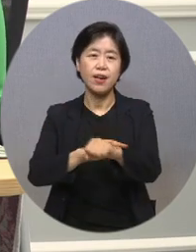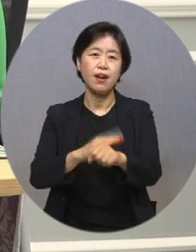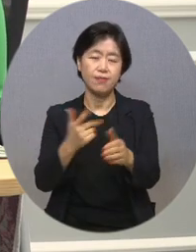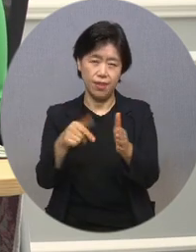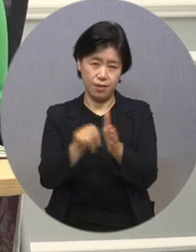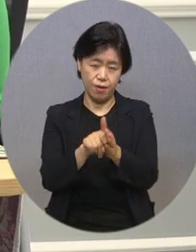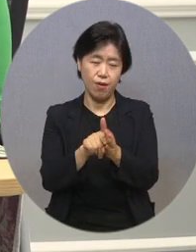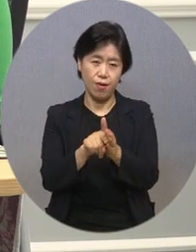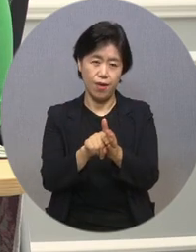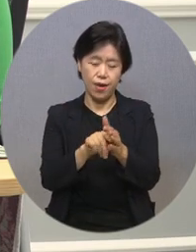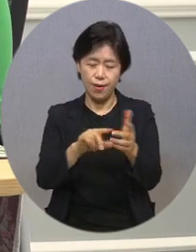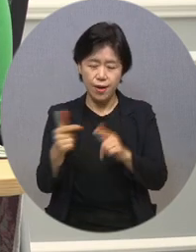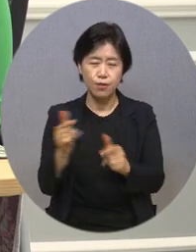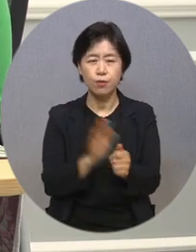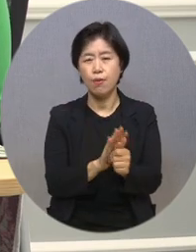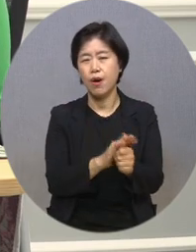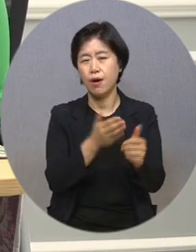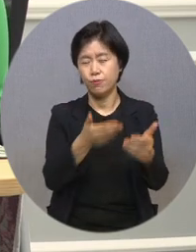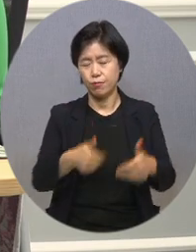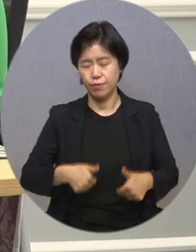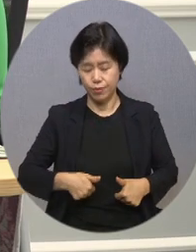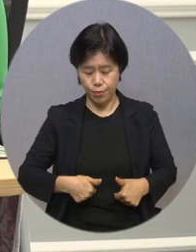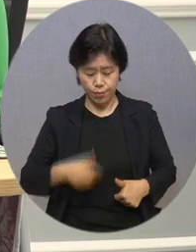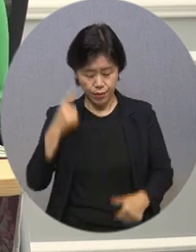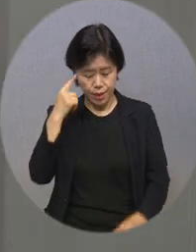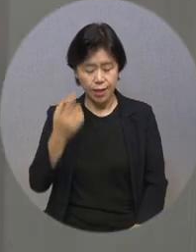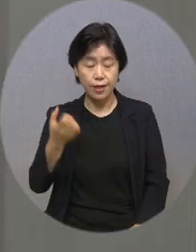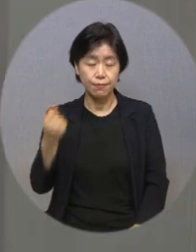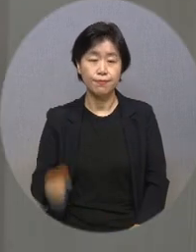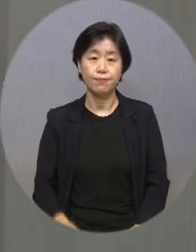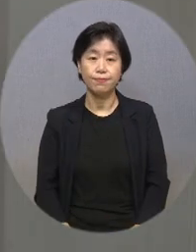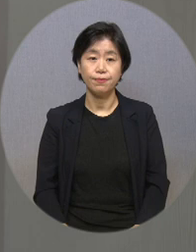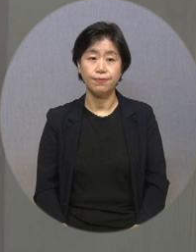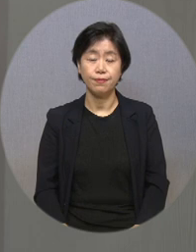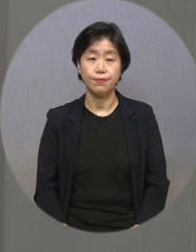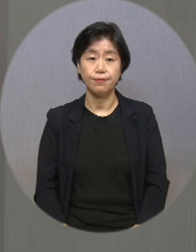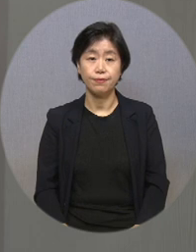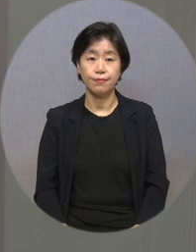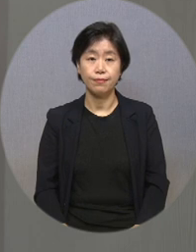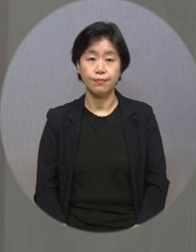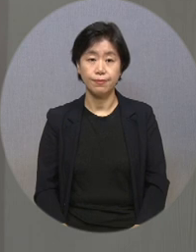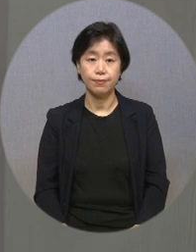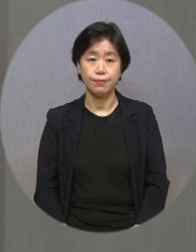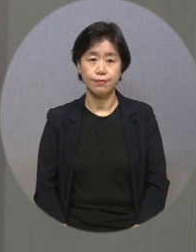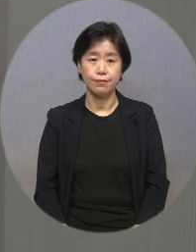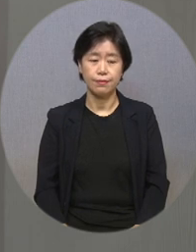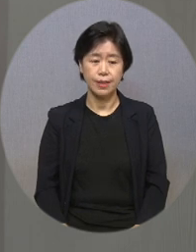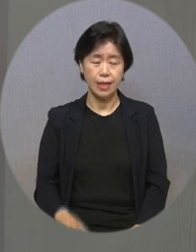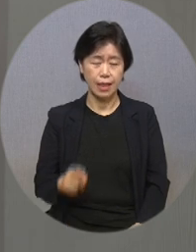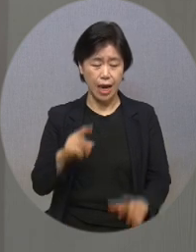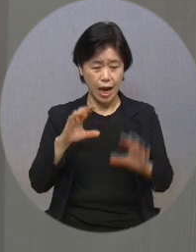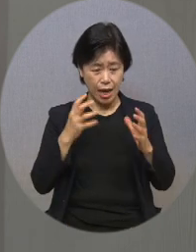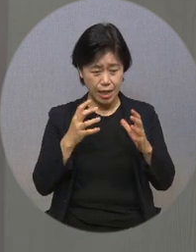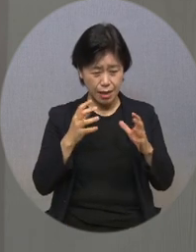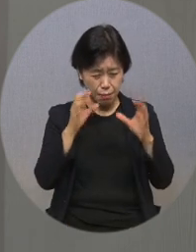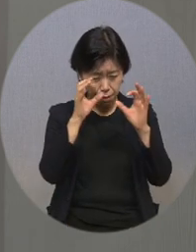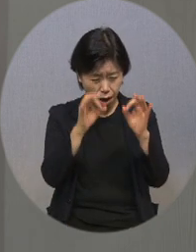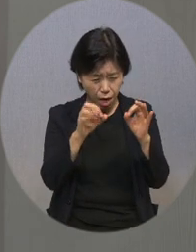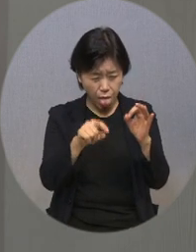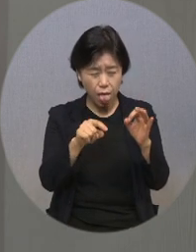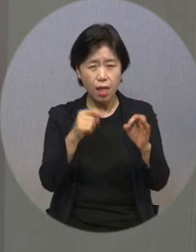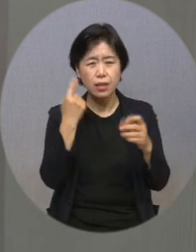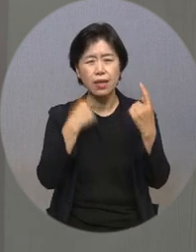기반을 마련을 해줘야 되겠다는 생각을 했고요. 근데 이 아이들한테 또 많은 상처들이 있더라고요. 근데 그